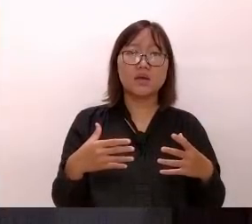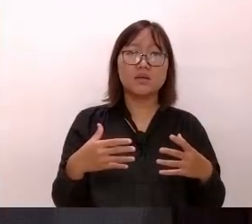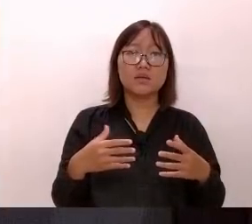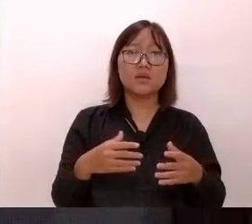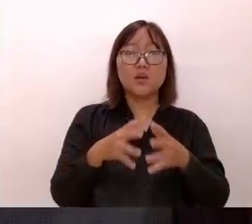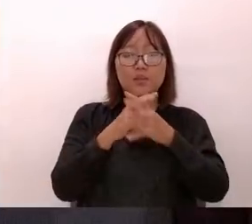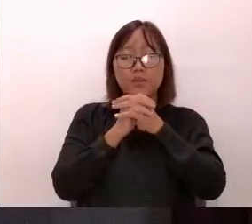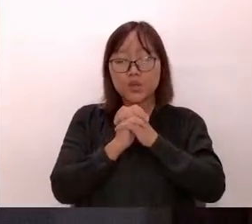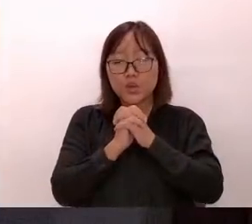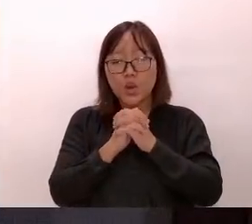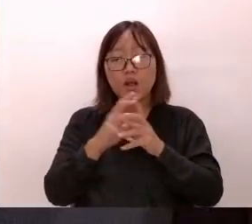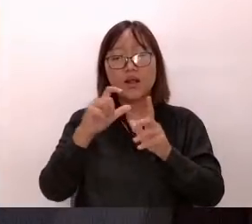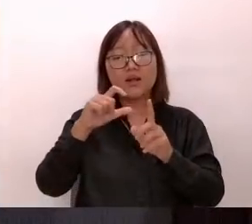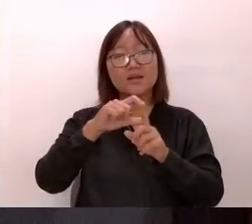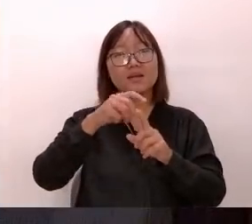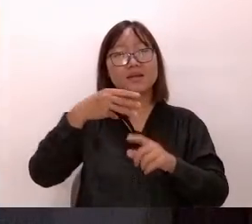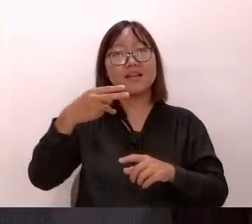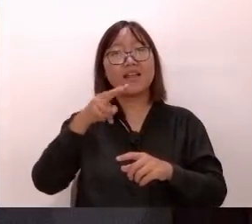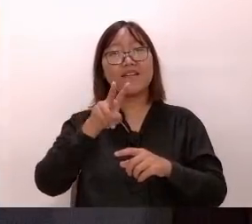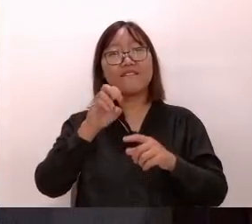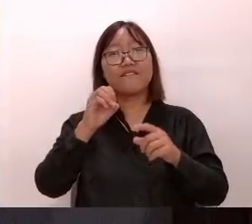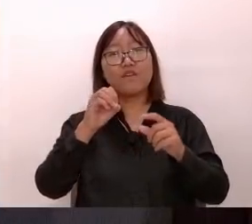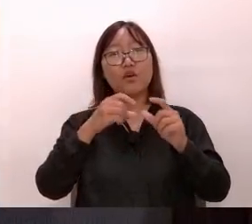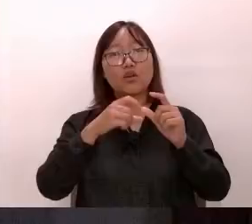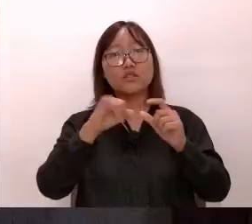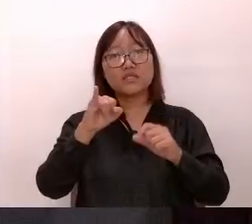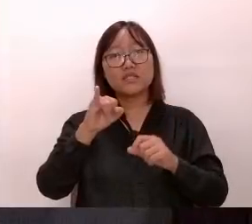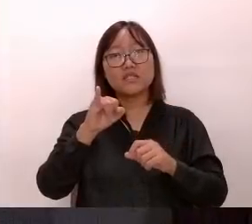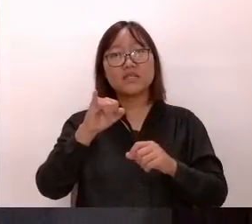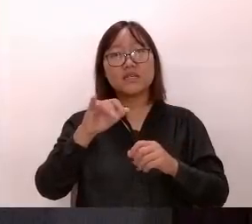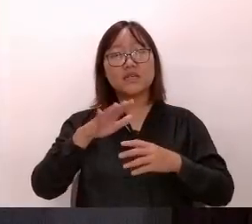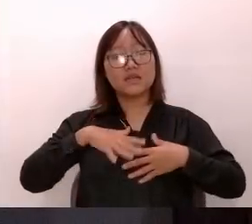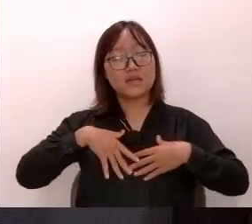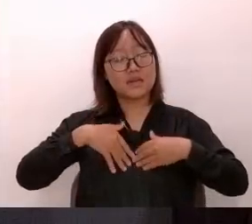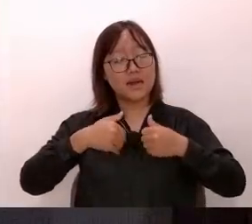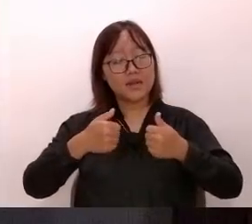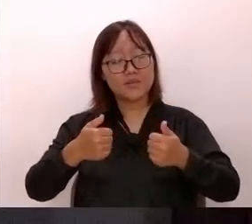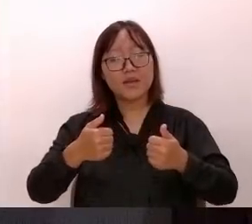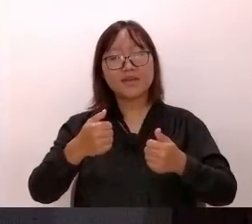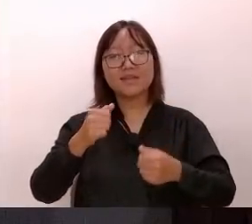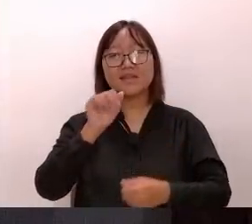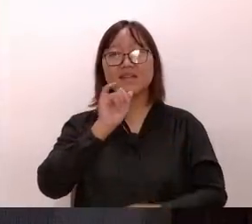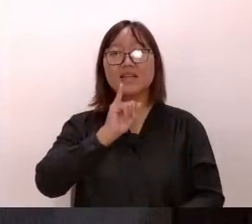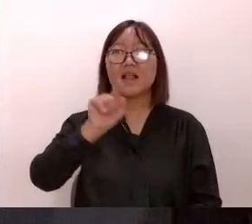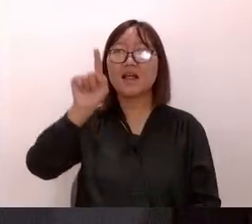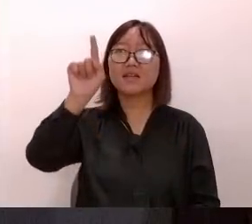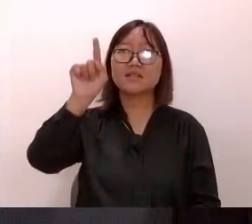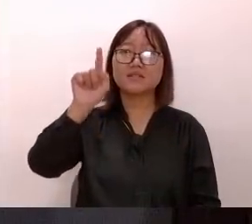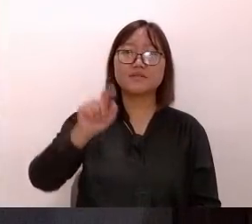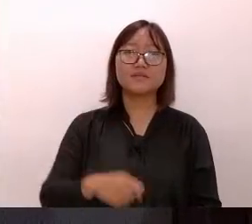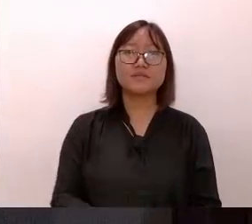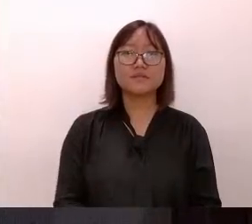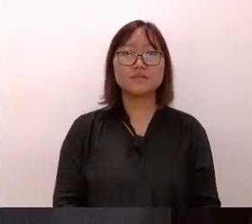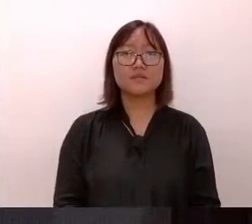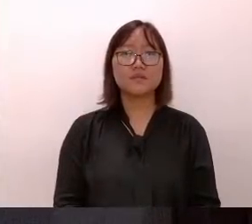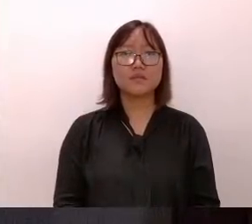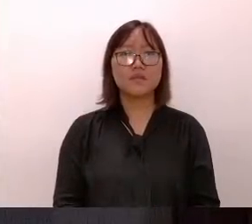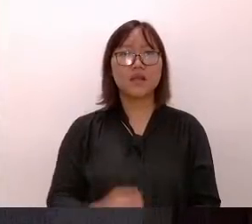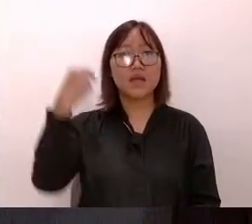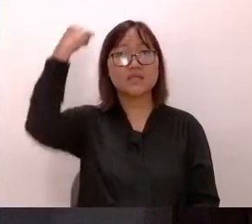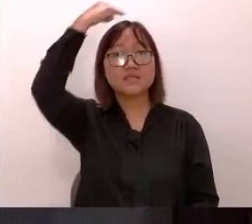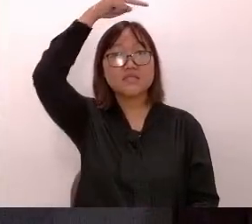apostolik tentang kerahiman Ilahi a song to face teens hidup tahun